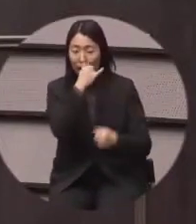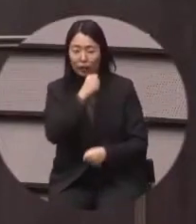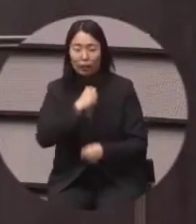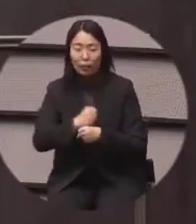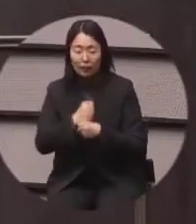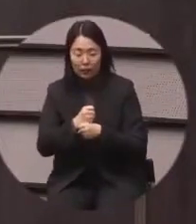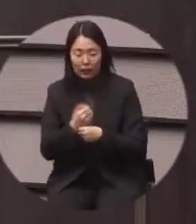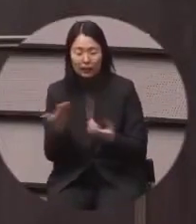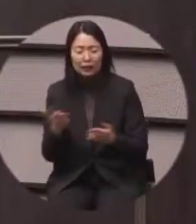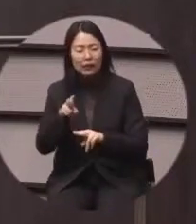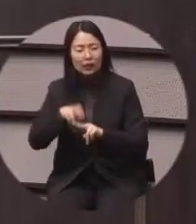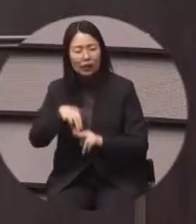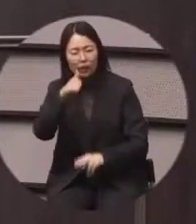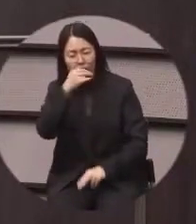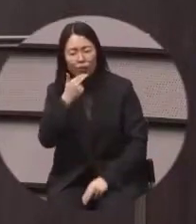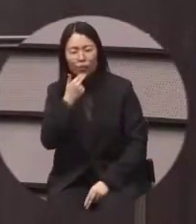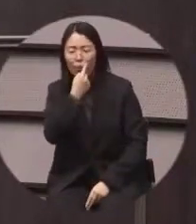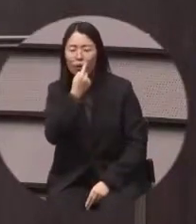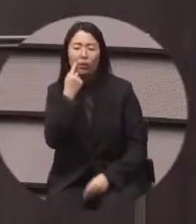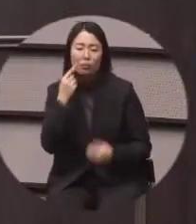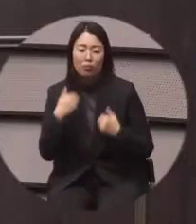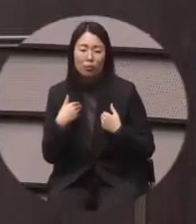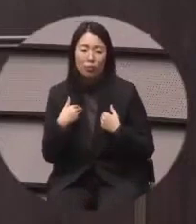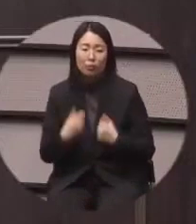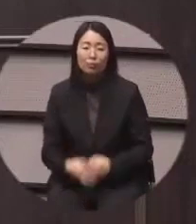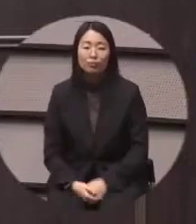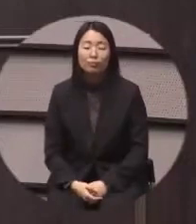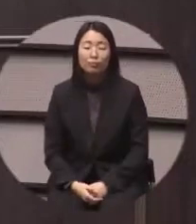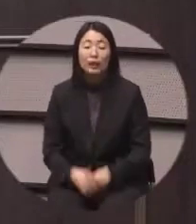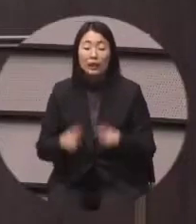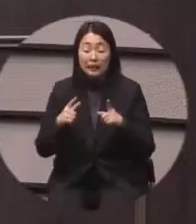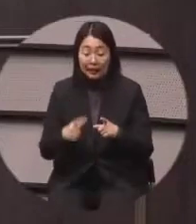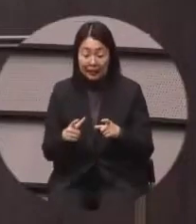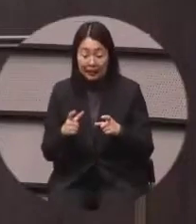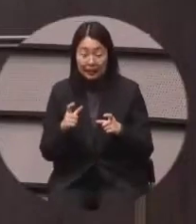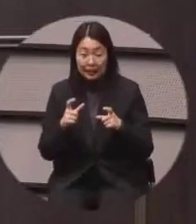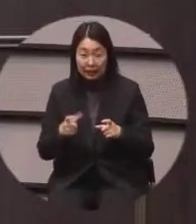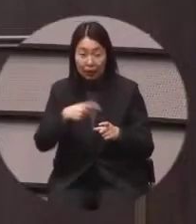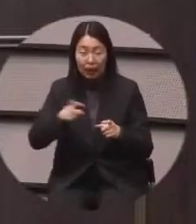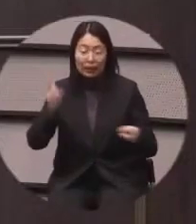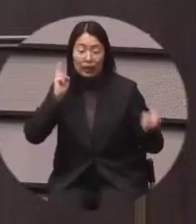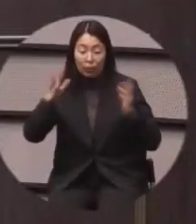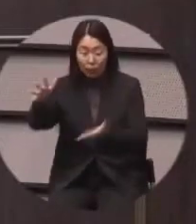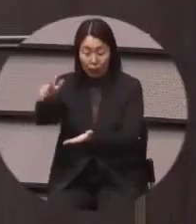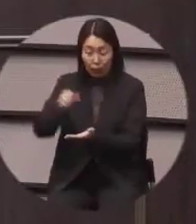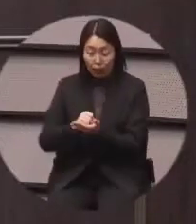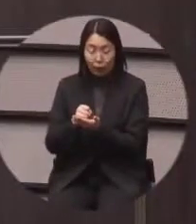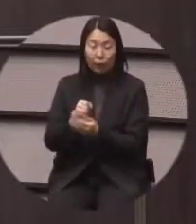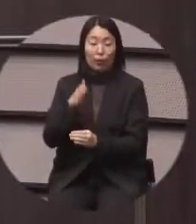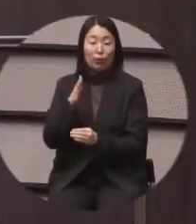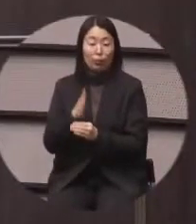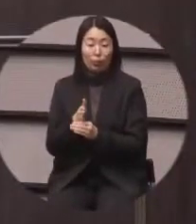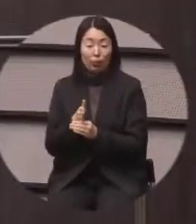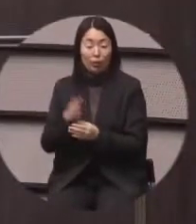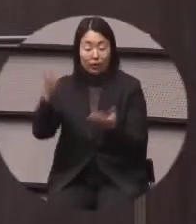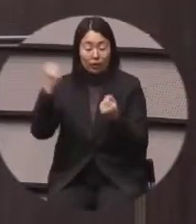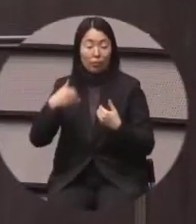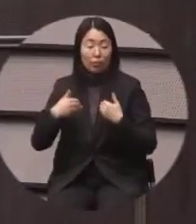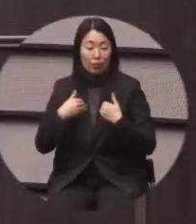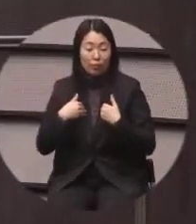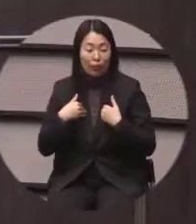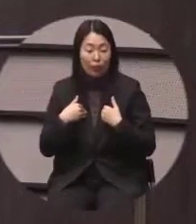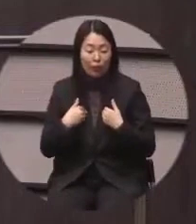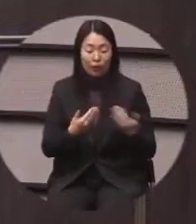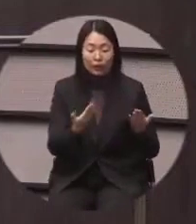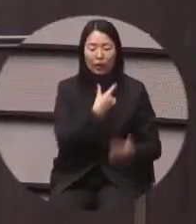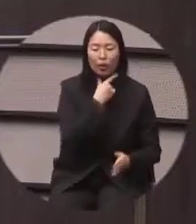한정된 시의 예산 속에서 중요한 것은 기업 유치를 통해 일할 수 있는 광주 시민들에게 양질의